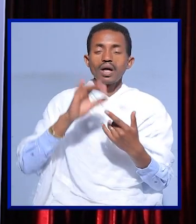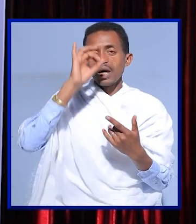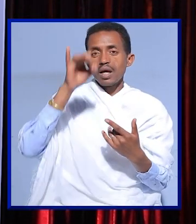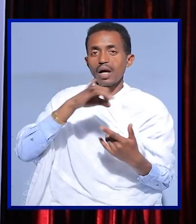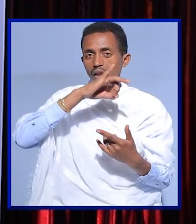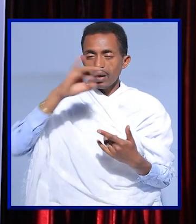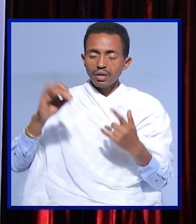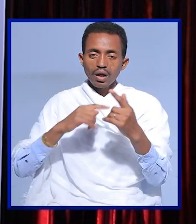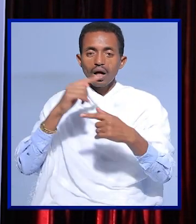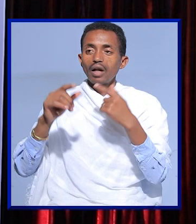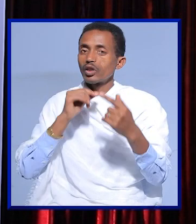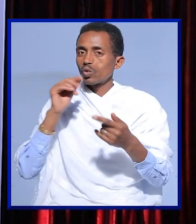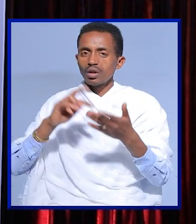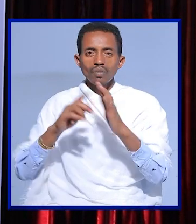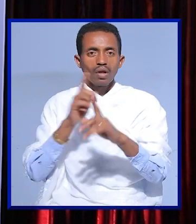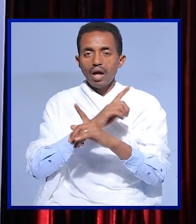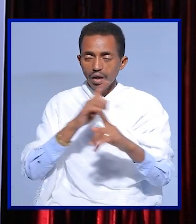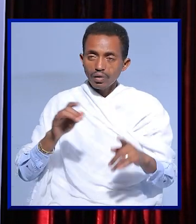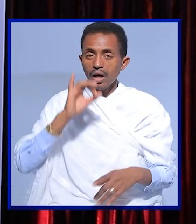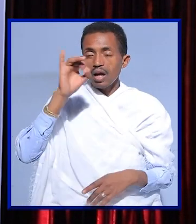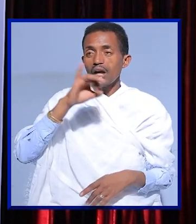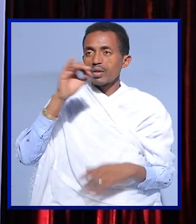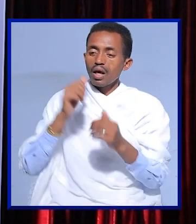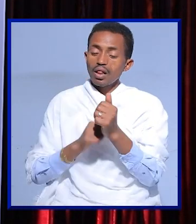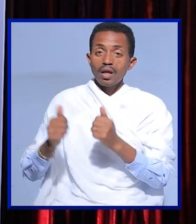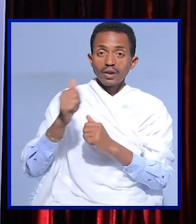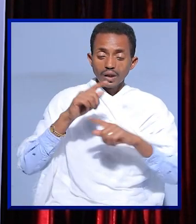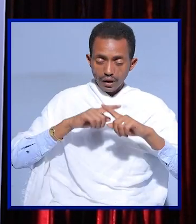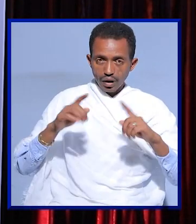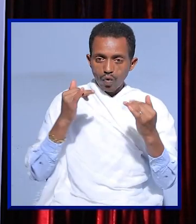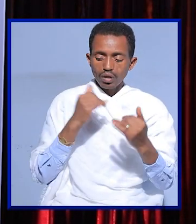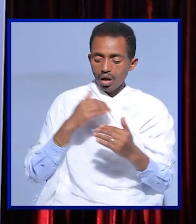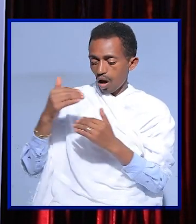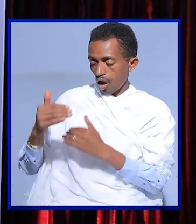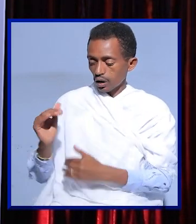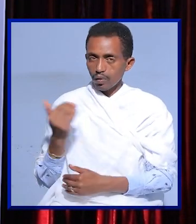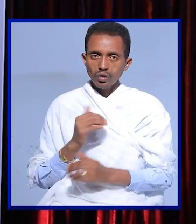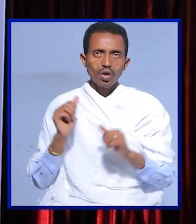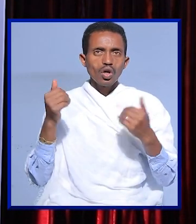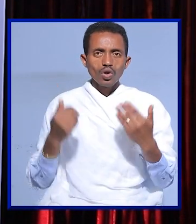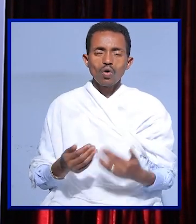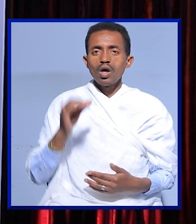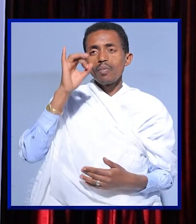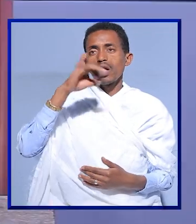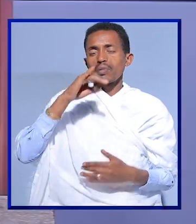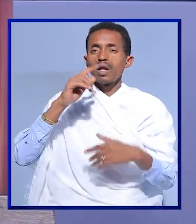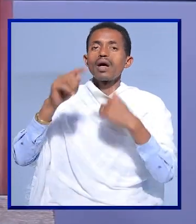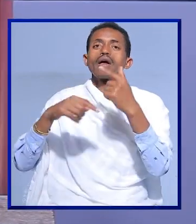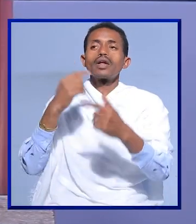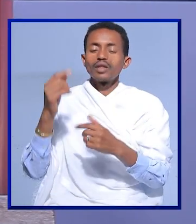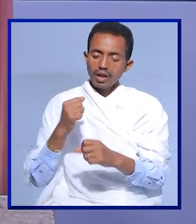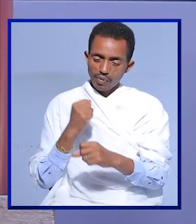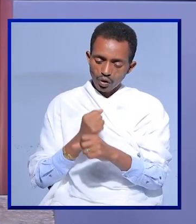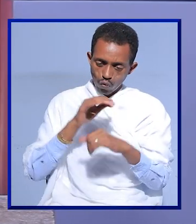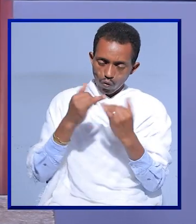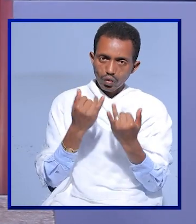ላሊበላ አጥይሉ ለማለት ሳይሆን ላሊበላ ከመሄዳችን በፊት ግን አጠገባችን ነው በላሊበላ ሂደን